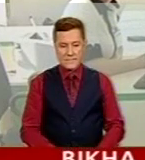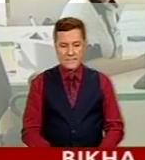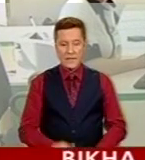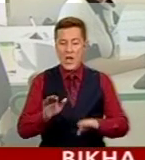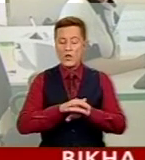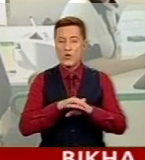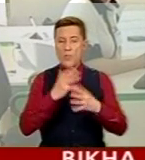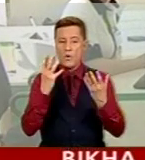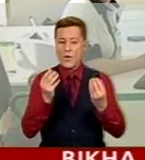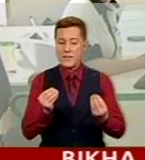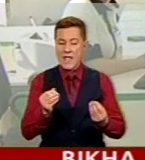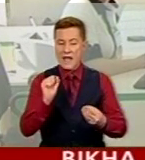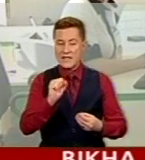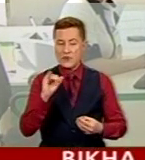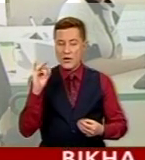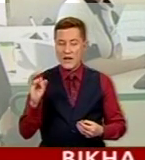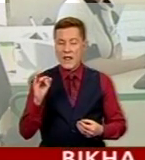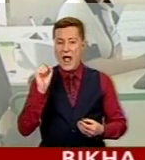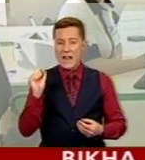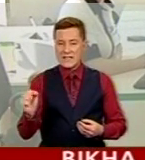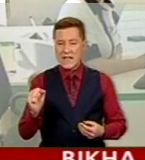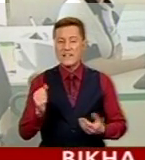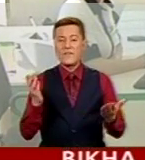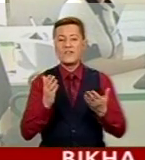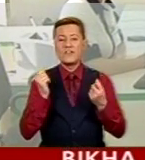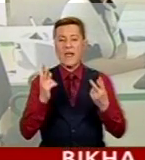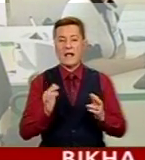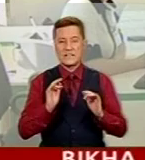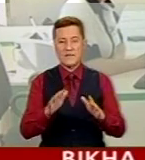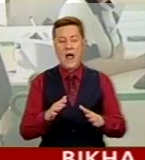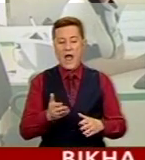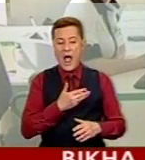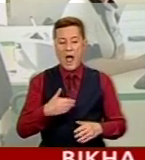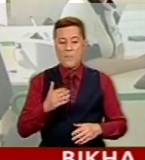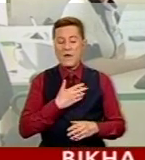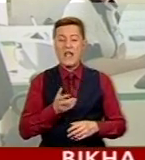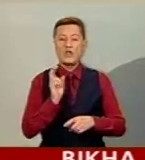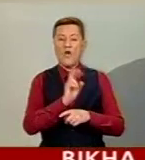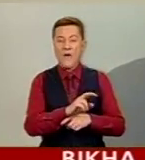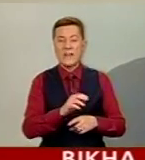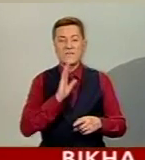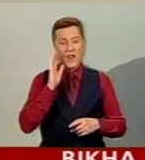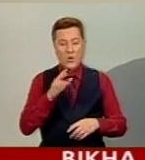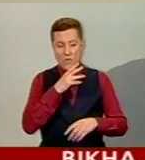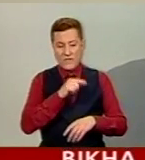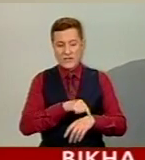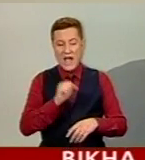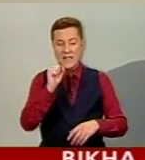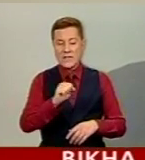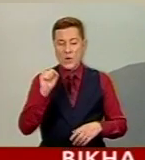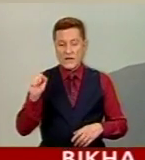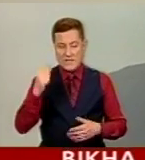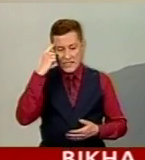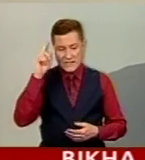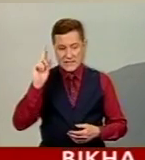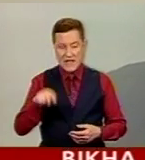Доброго дня, Анатолій Олександровичу. Як ваші справи? А ми до вас. Ранковий час. Доброго дня. Анатолія Олександровича в